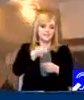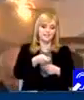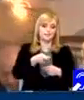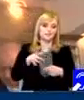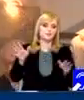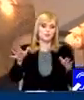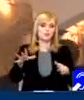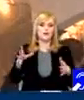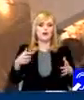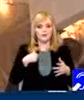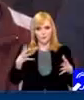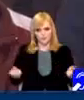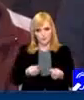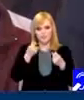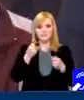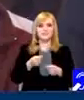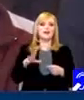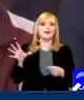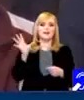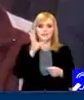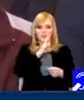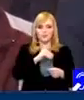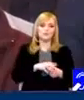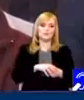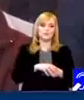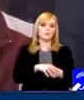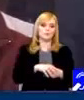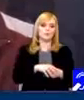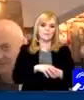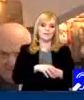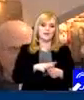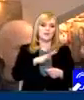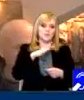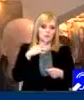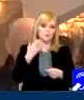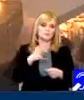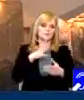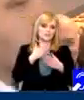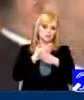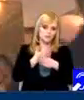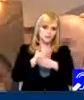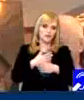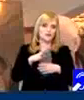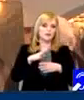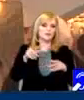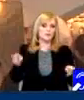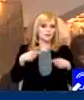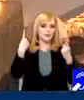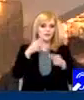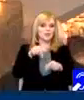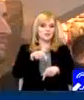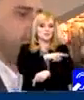în structurile europene. Am reușit să ne aducem micul nostru aport la reabilitarea Spitalului Raional